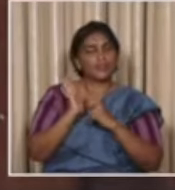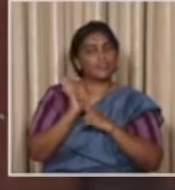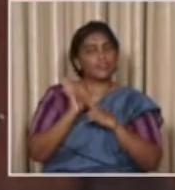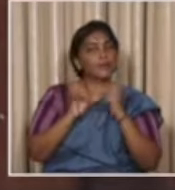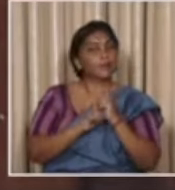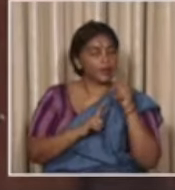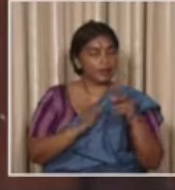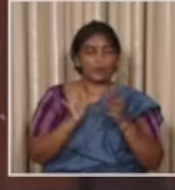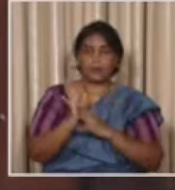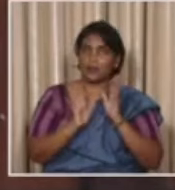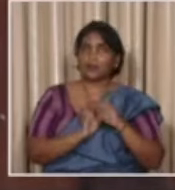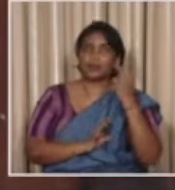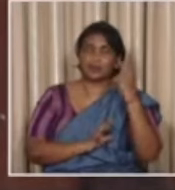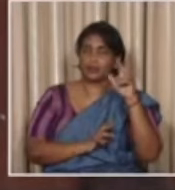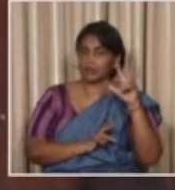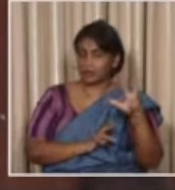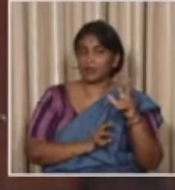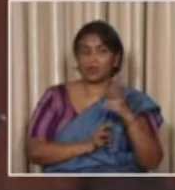පක්ෂේ සමාජිකයෙක් 2008